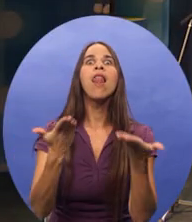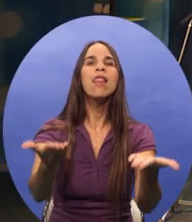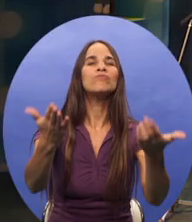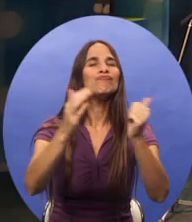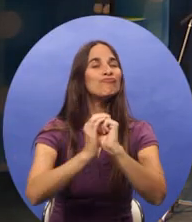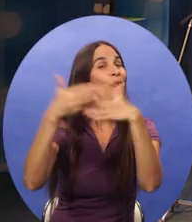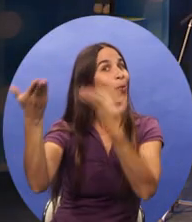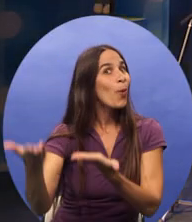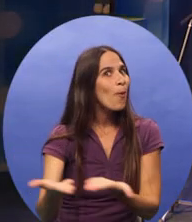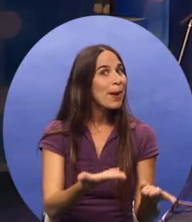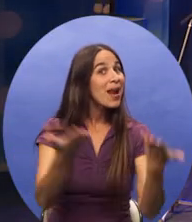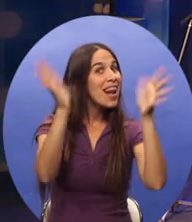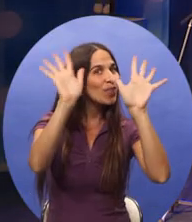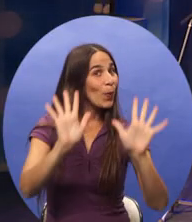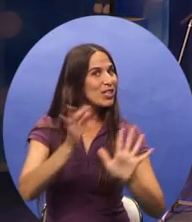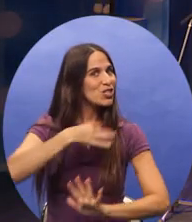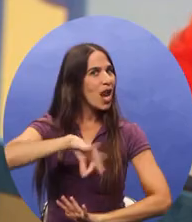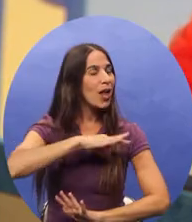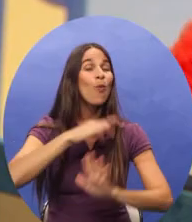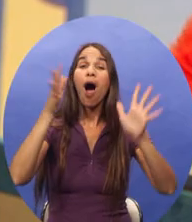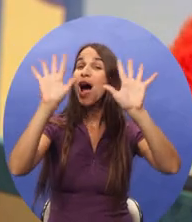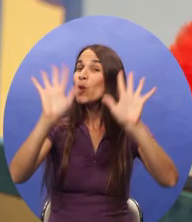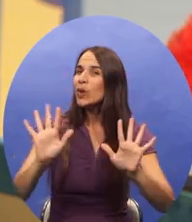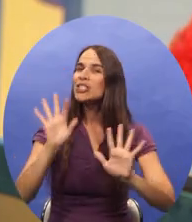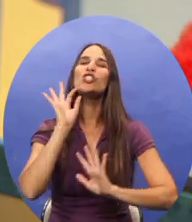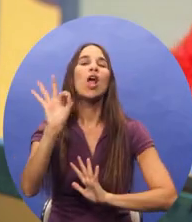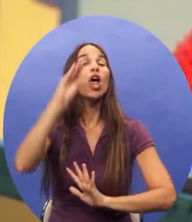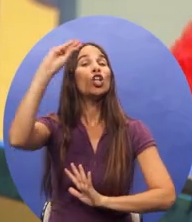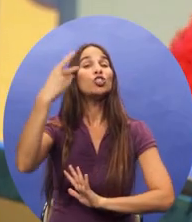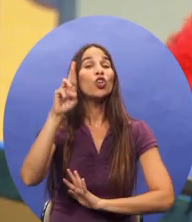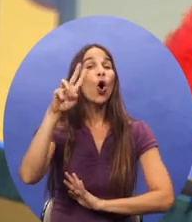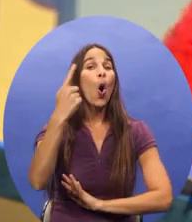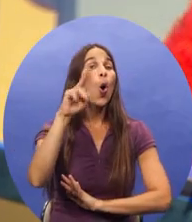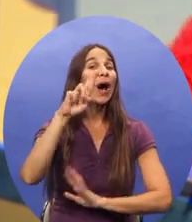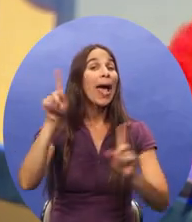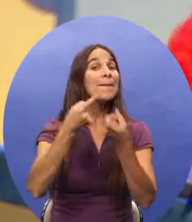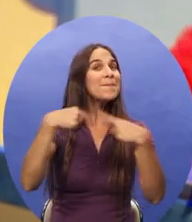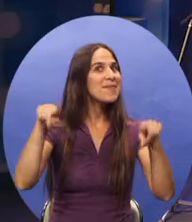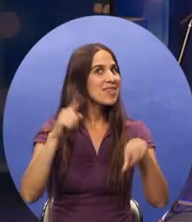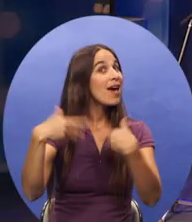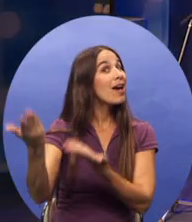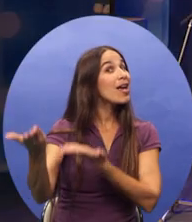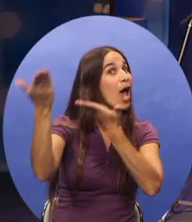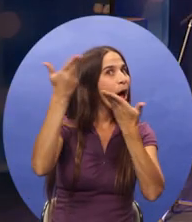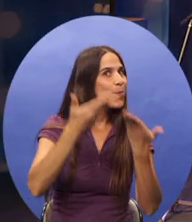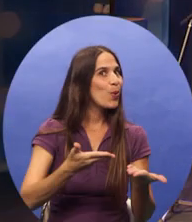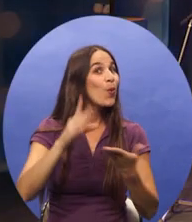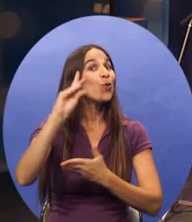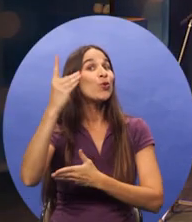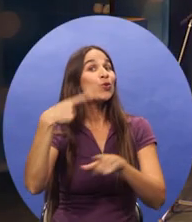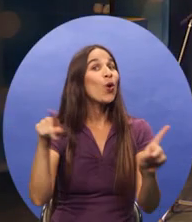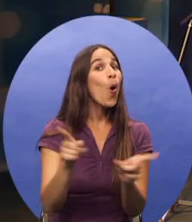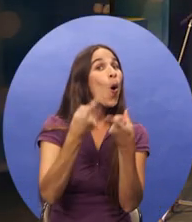הקהל! ברוכים הבאים לתוכנית שלנו, התוכנית של דרורמי! קבלו את